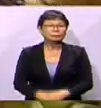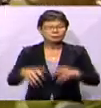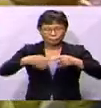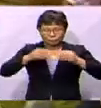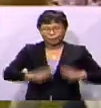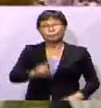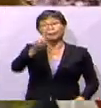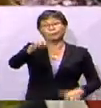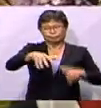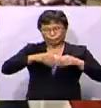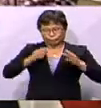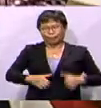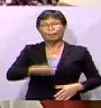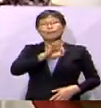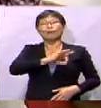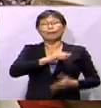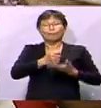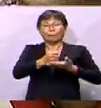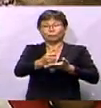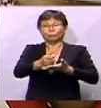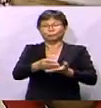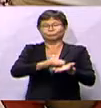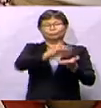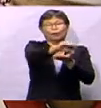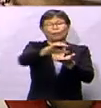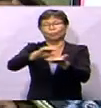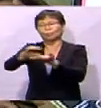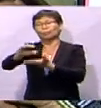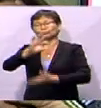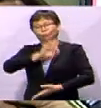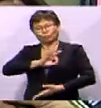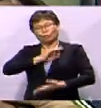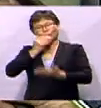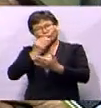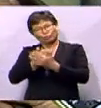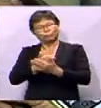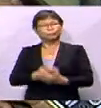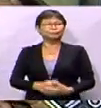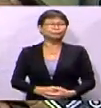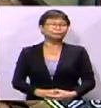Penerima BRIM diingatkan agar memanfaatkan bantuan yang disalurkan dengan sebaik mungkin.